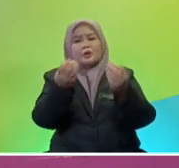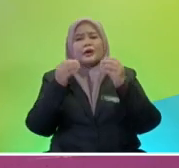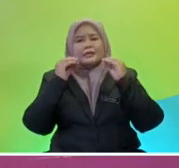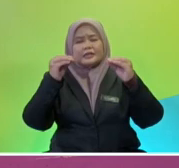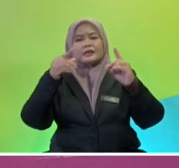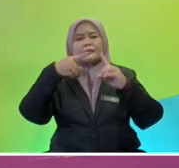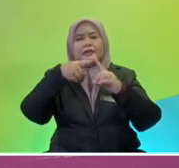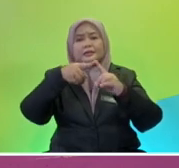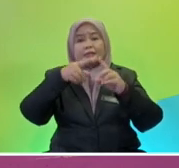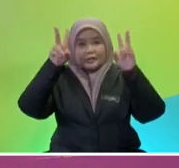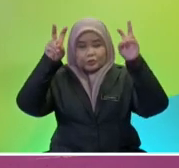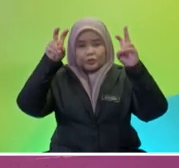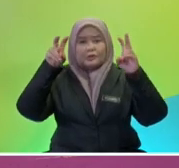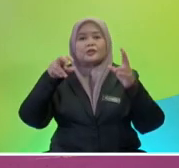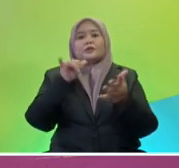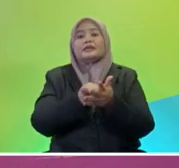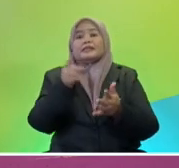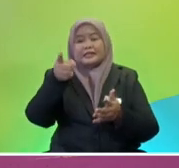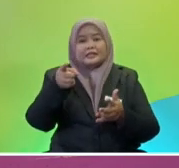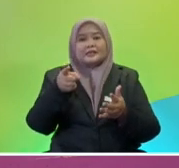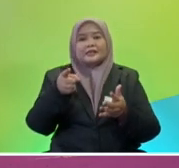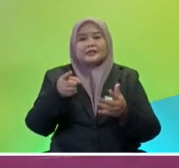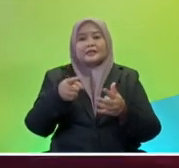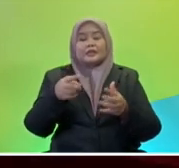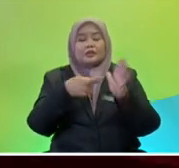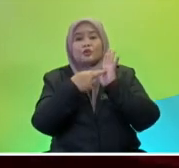untuk tajuk tersebut Nah inilah Dia